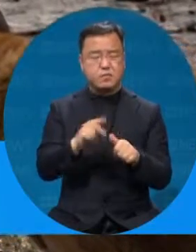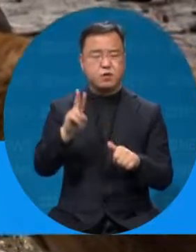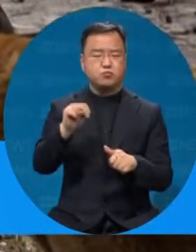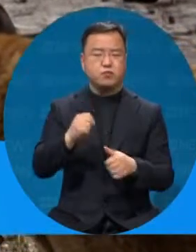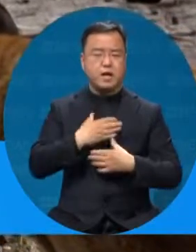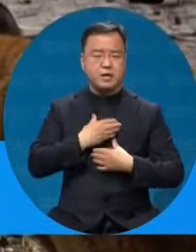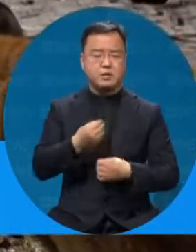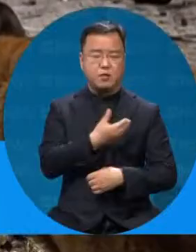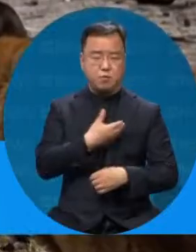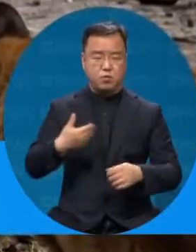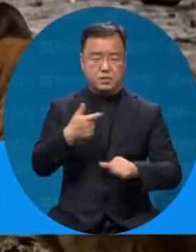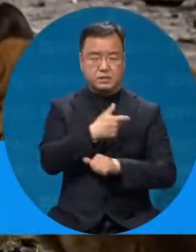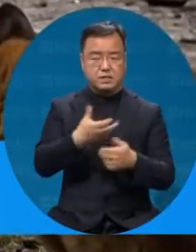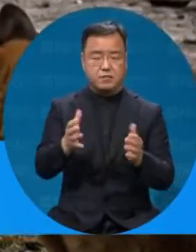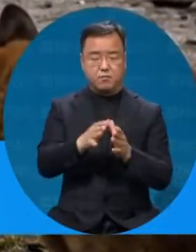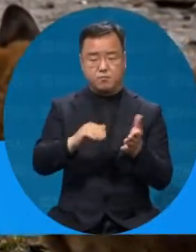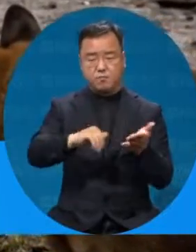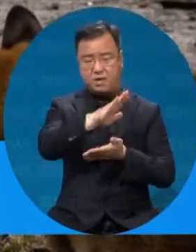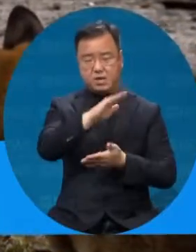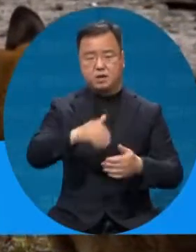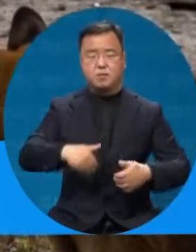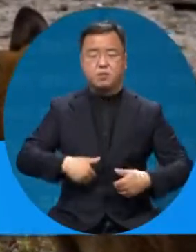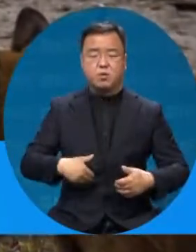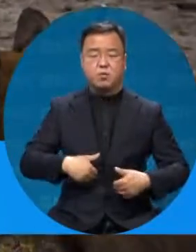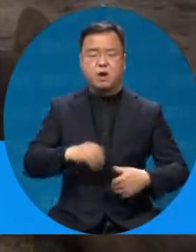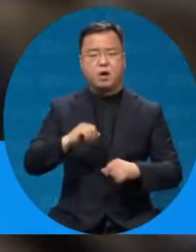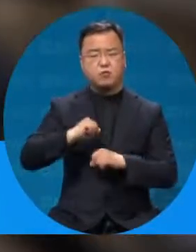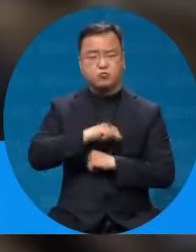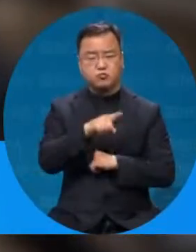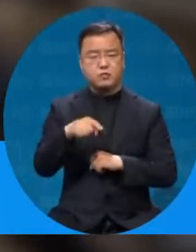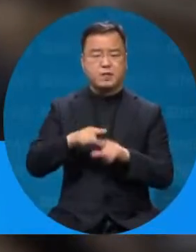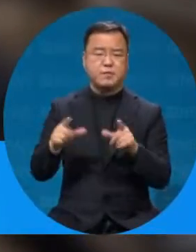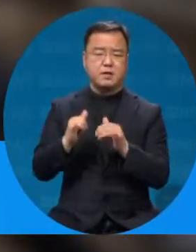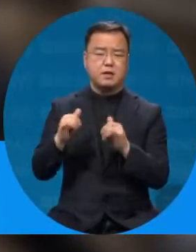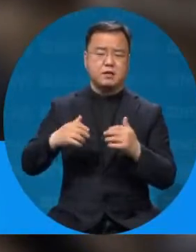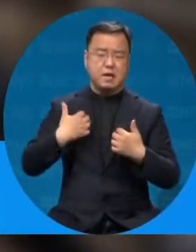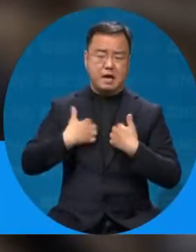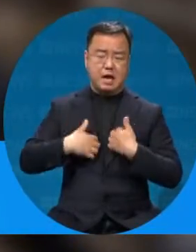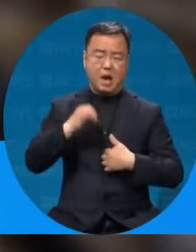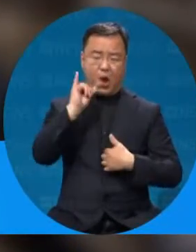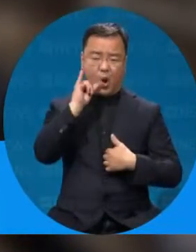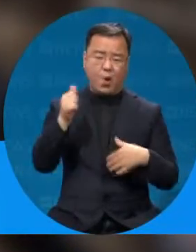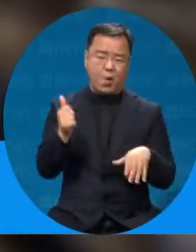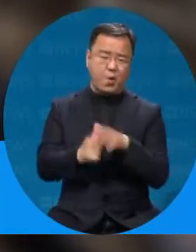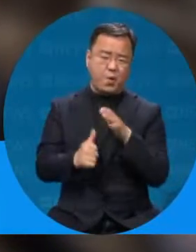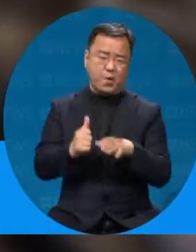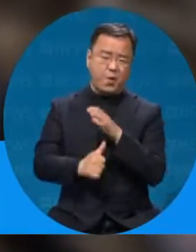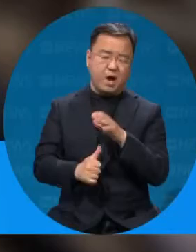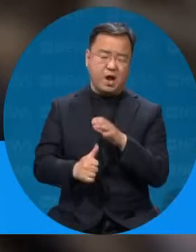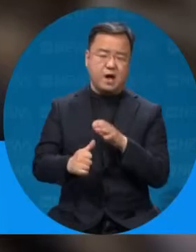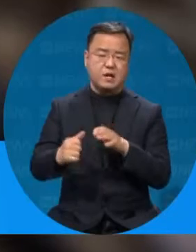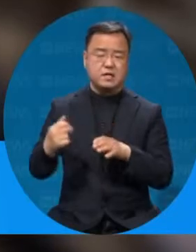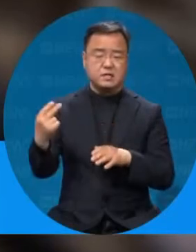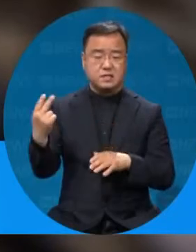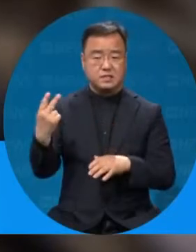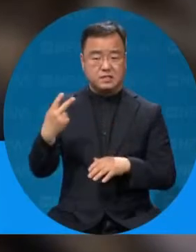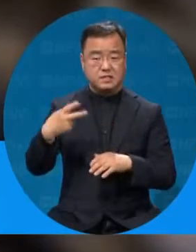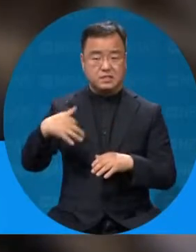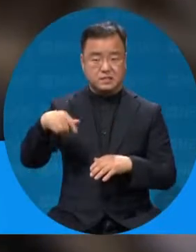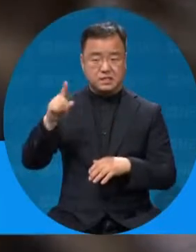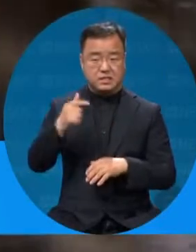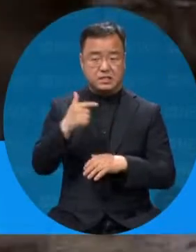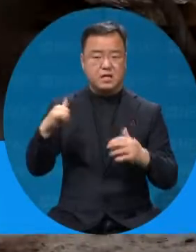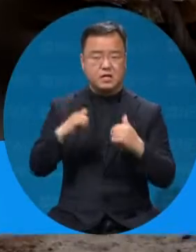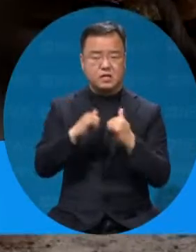회의에서 러시아군이 부차에서 재미로 민간인을 사살했다며 2차 세계대전 이후 우크라이나에서 저질러진 가장